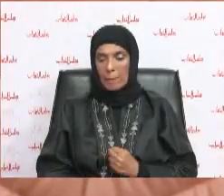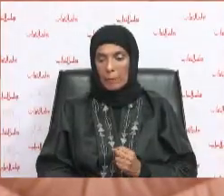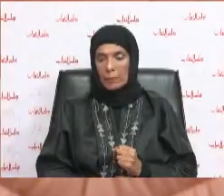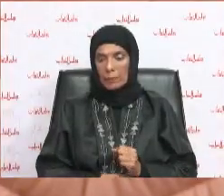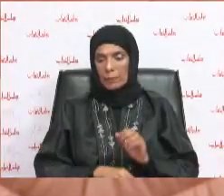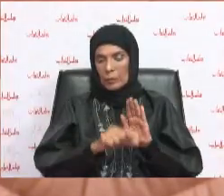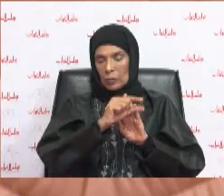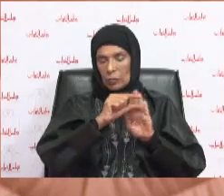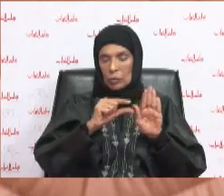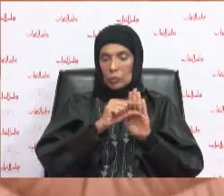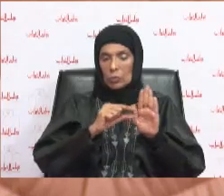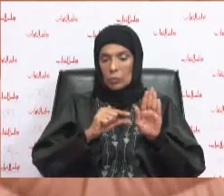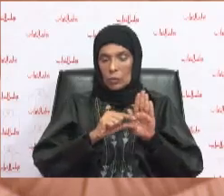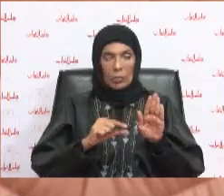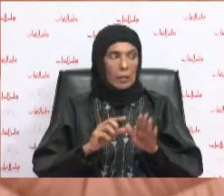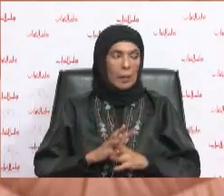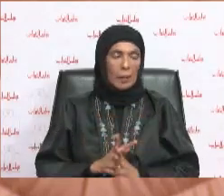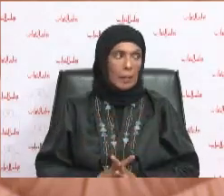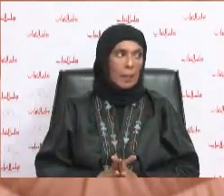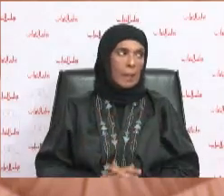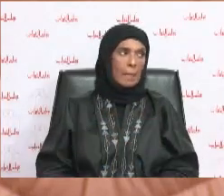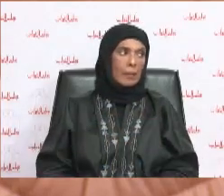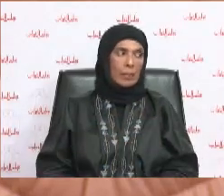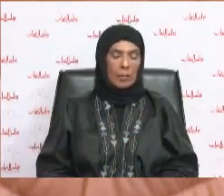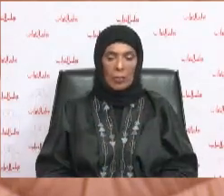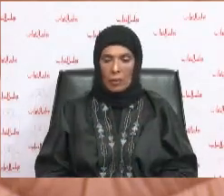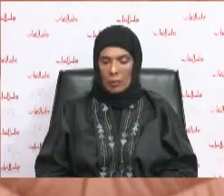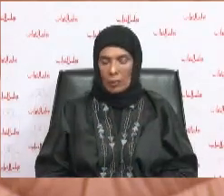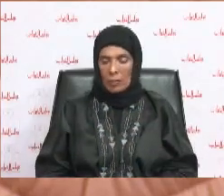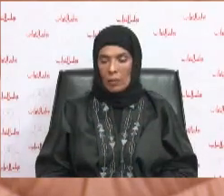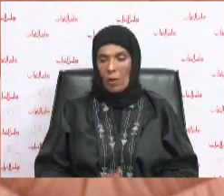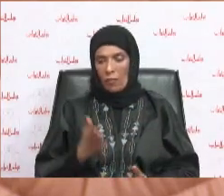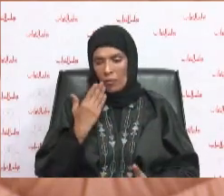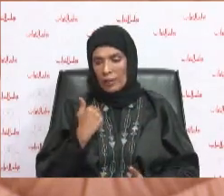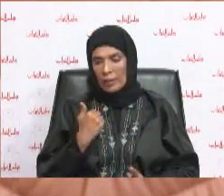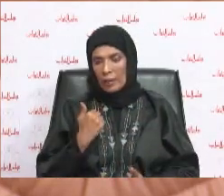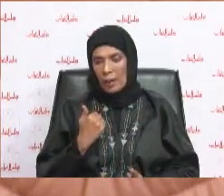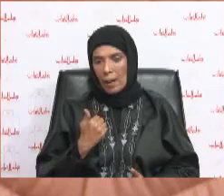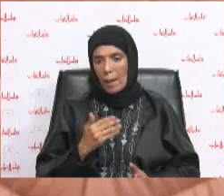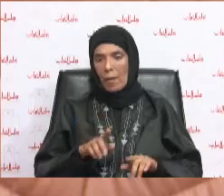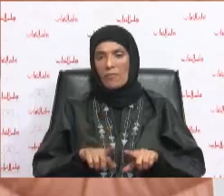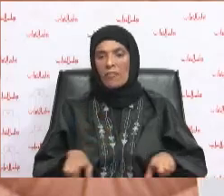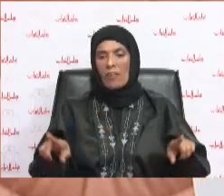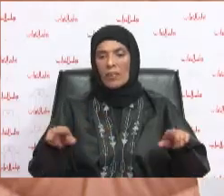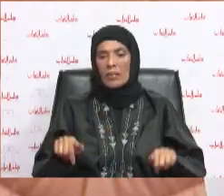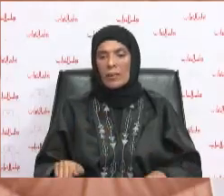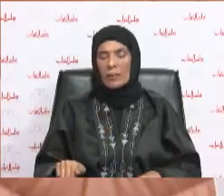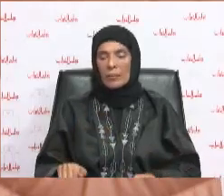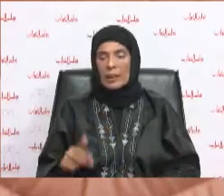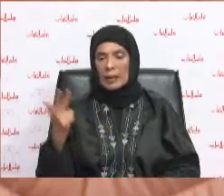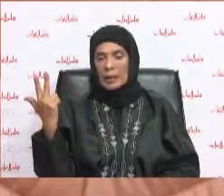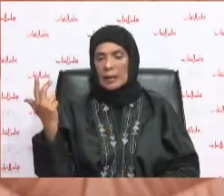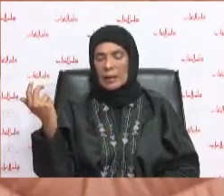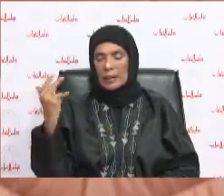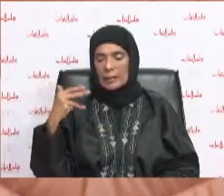البنود اللي طبعا هي هناك في فجوة كبيرة، يعني اللي تستورد البحرين 90